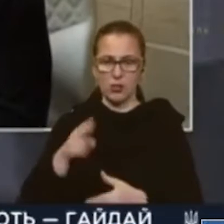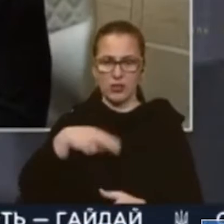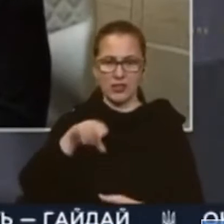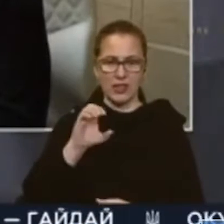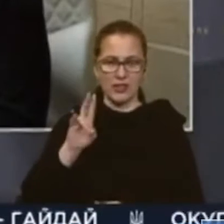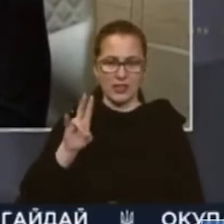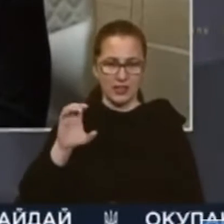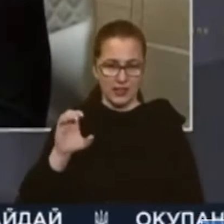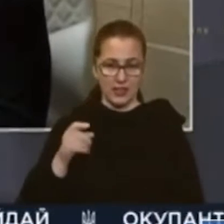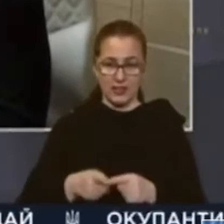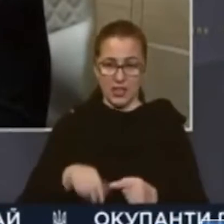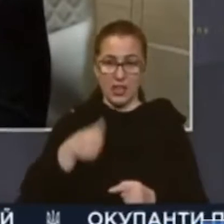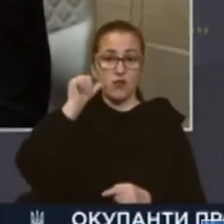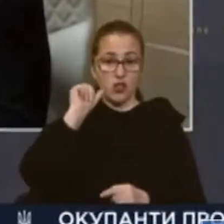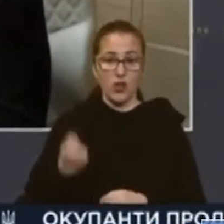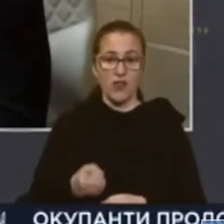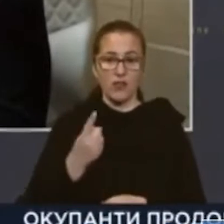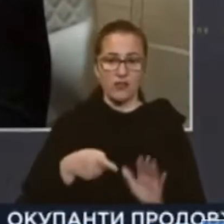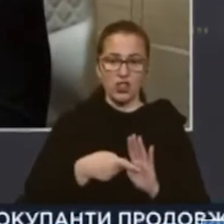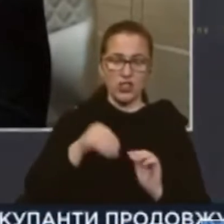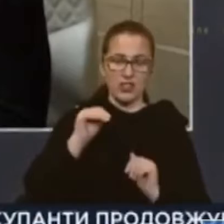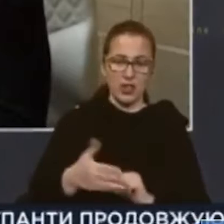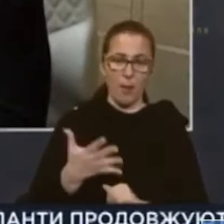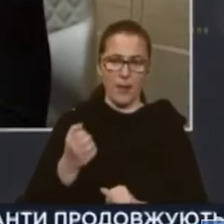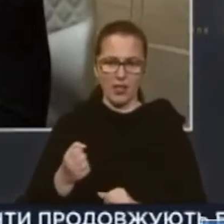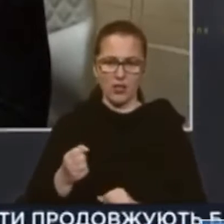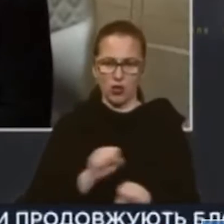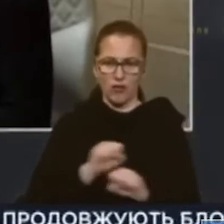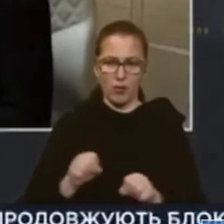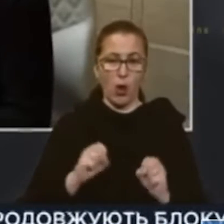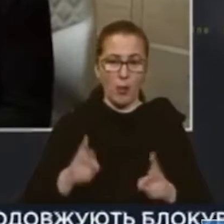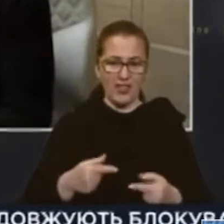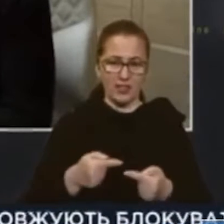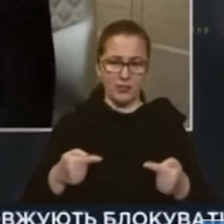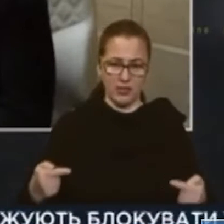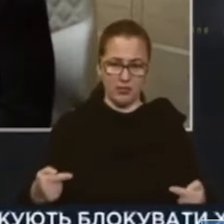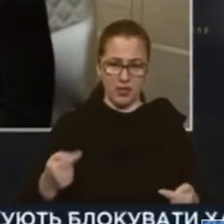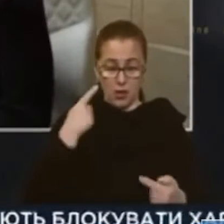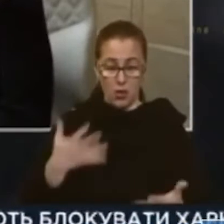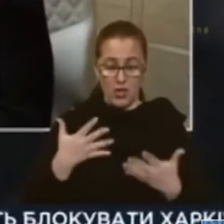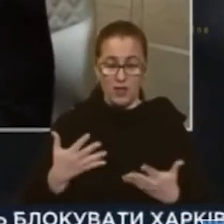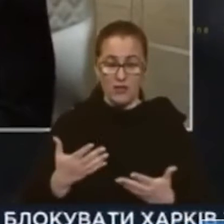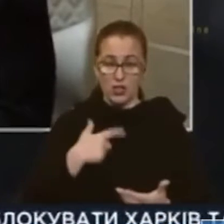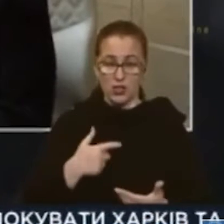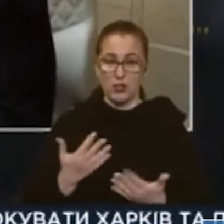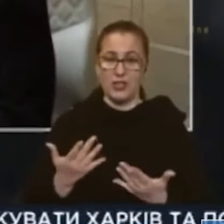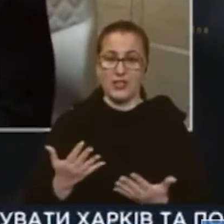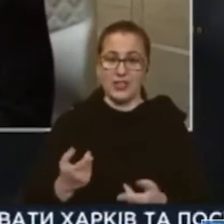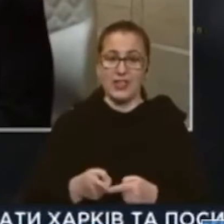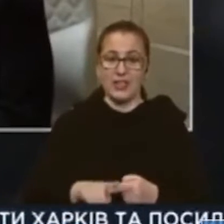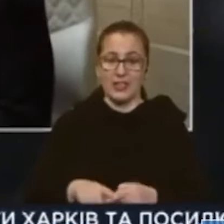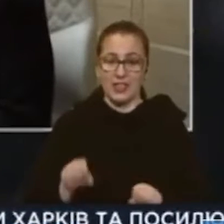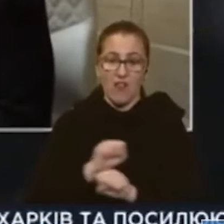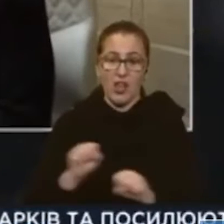ДСНС, які тільки за вчора виявили 6500 вибухонебезпечних предметів. Уявіть собі, яка це кількість